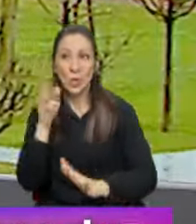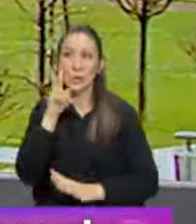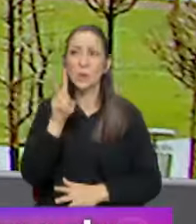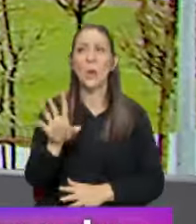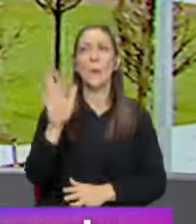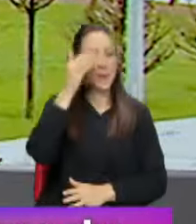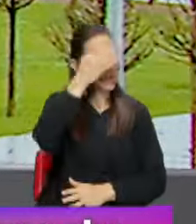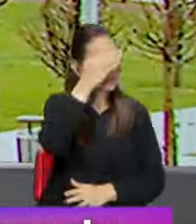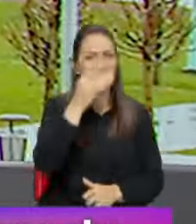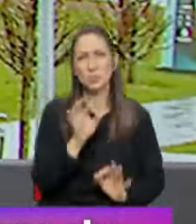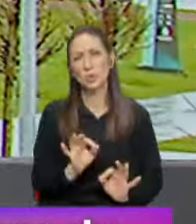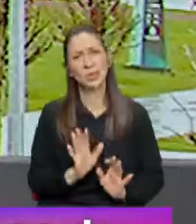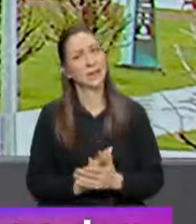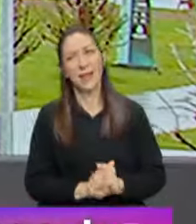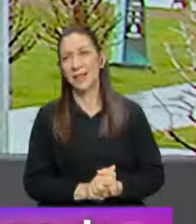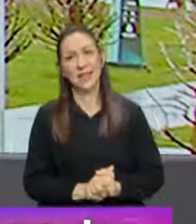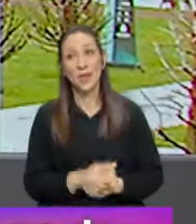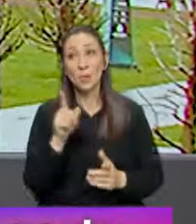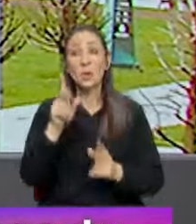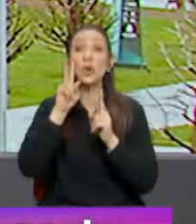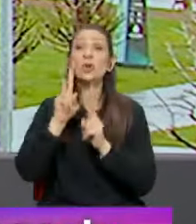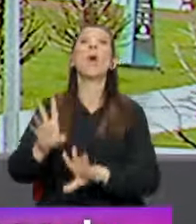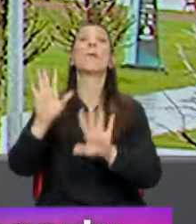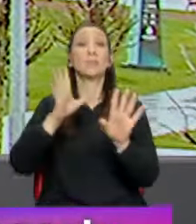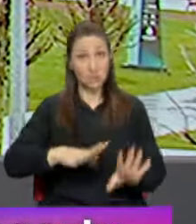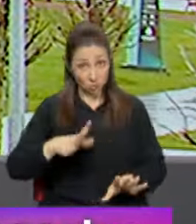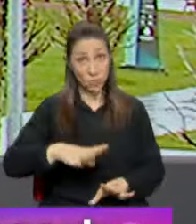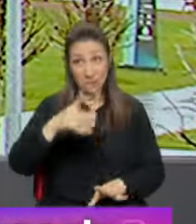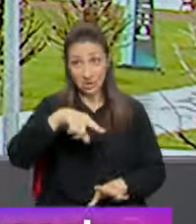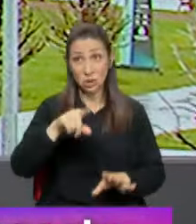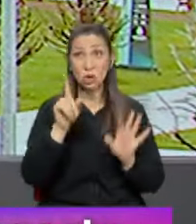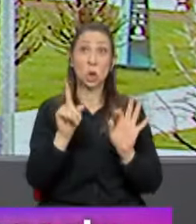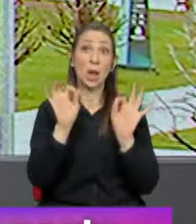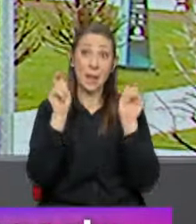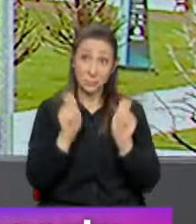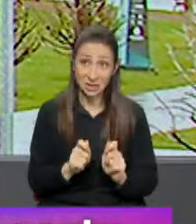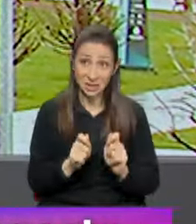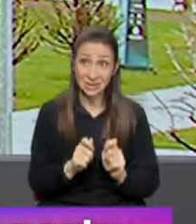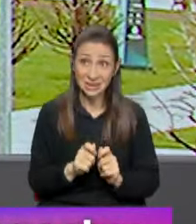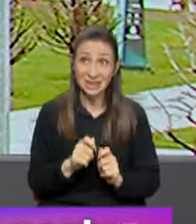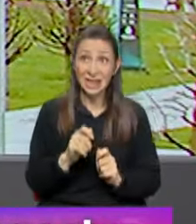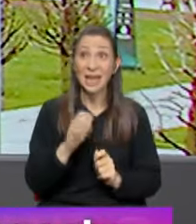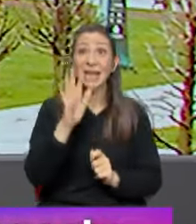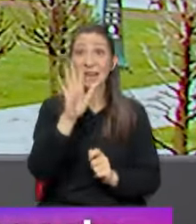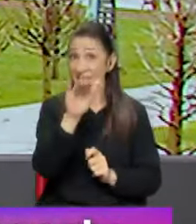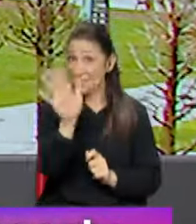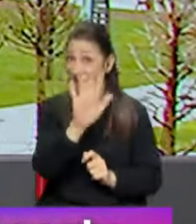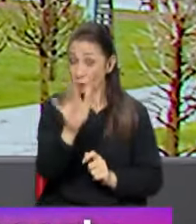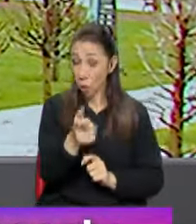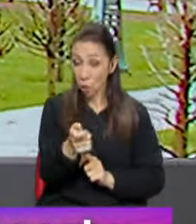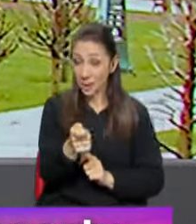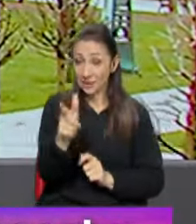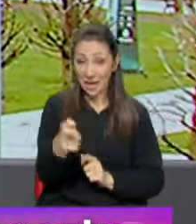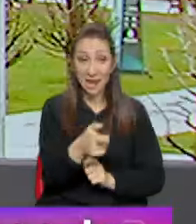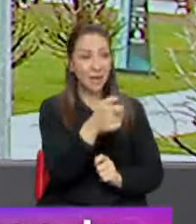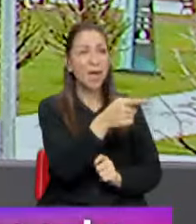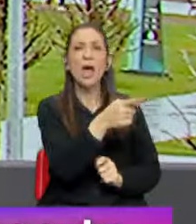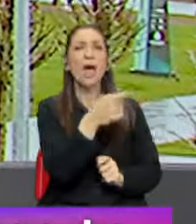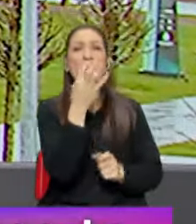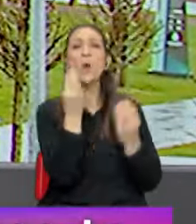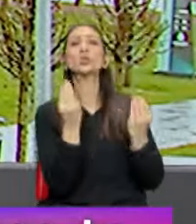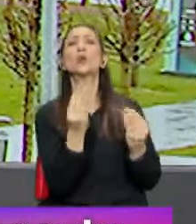görmemek mümkün değil. Bunları görmeyelim istiyorsanız şöyle yapacaksınız, alacaksınız elinize kumandayı, pembe